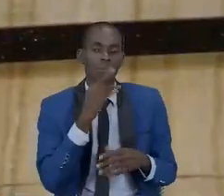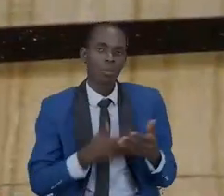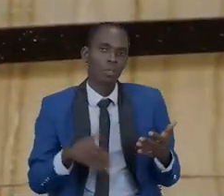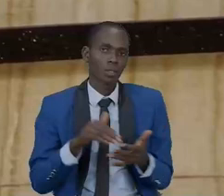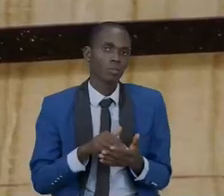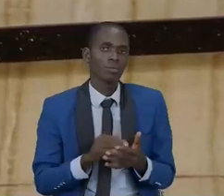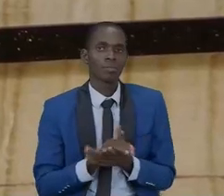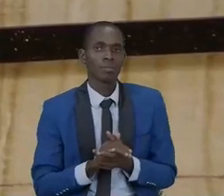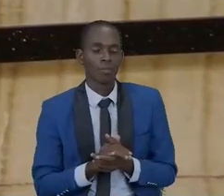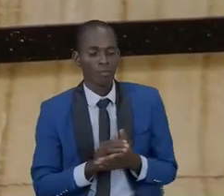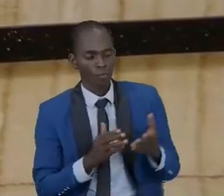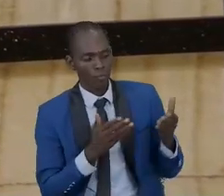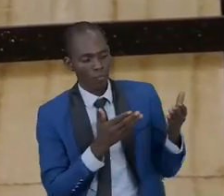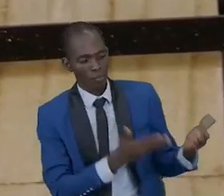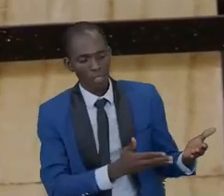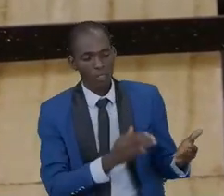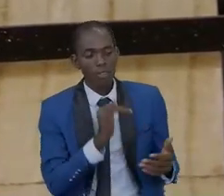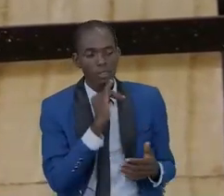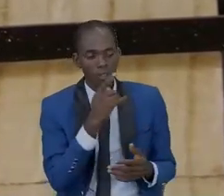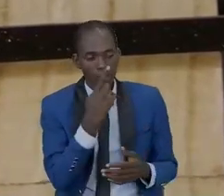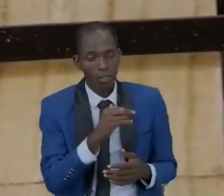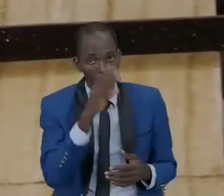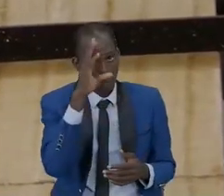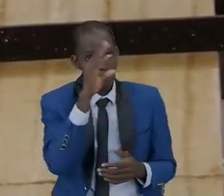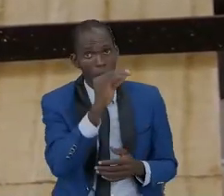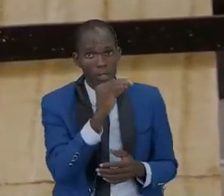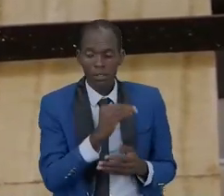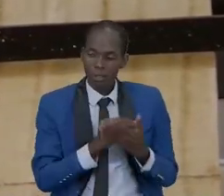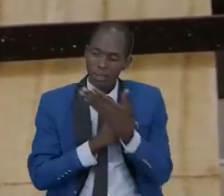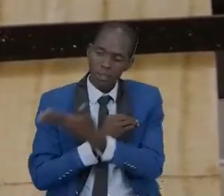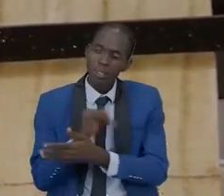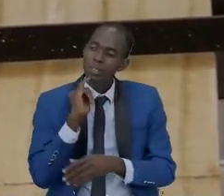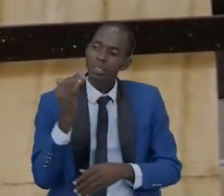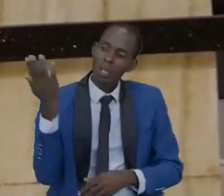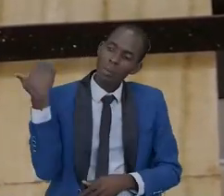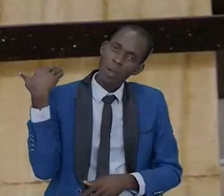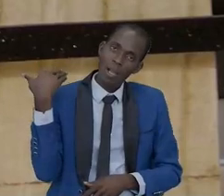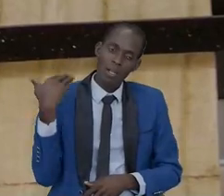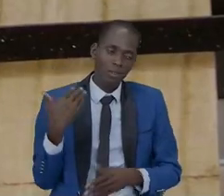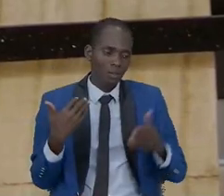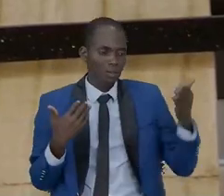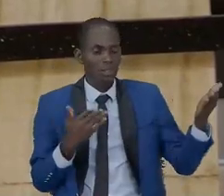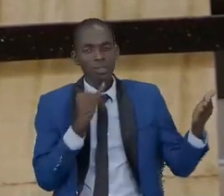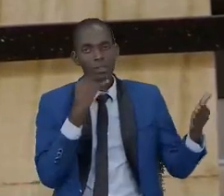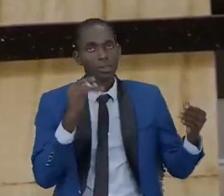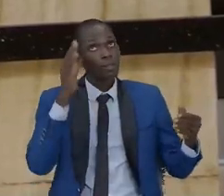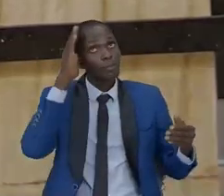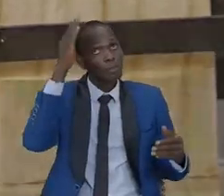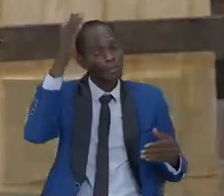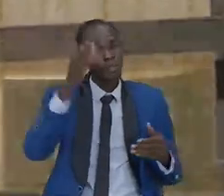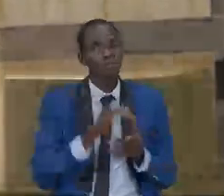notre nouvelle naissance voici un homme voici le passé voici le futur maintenant